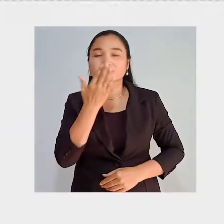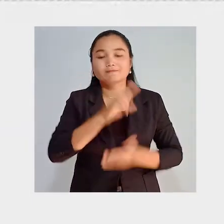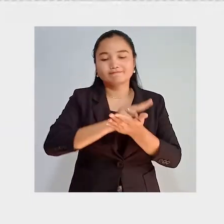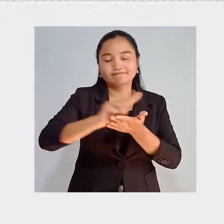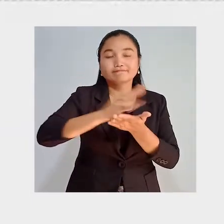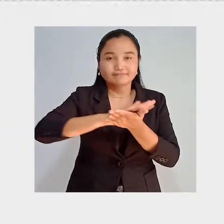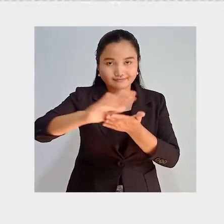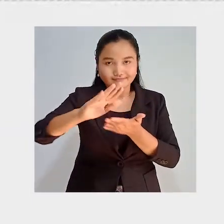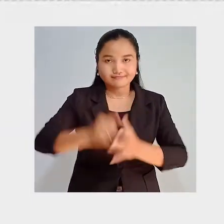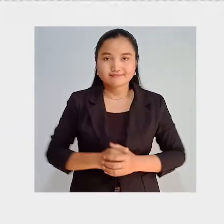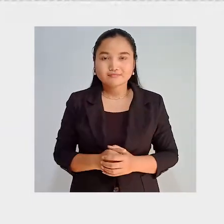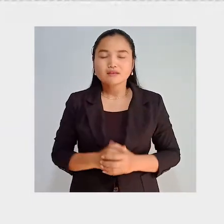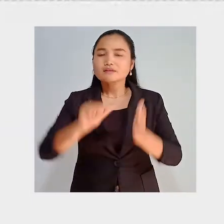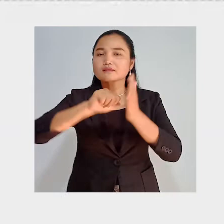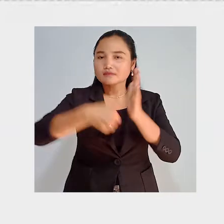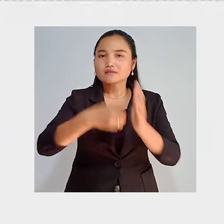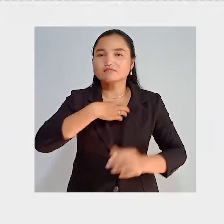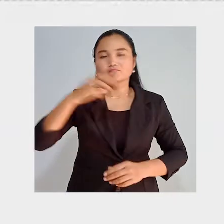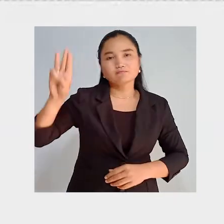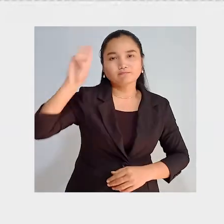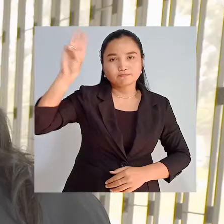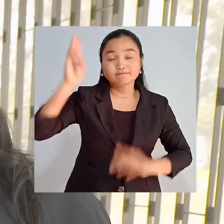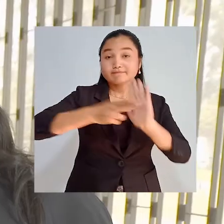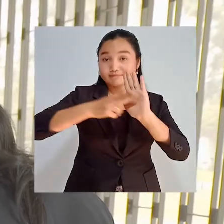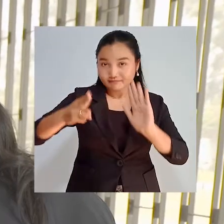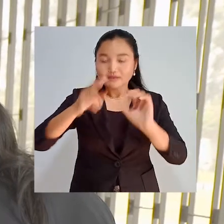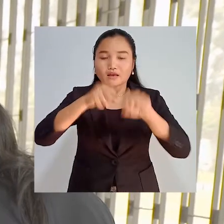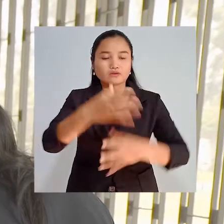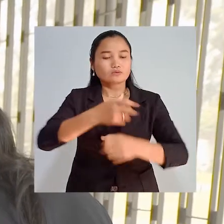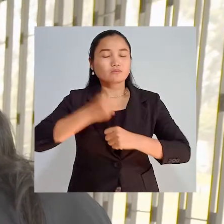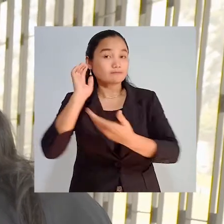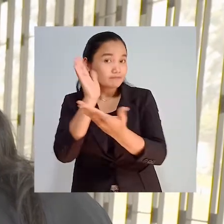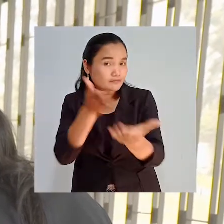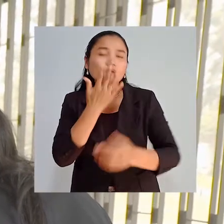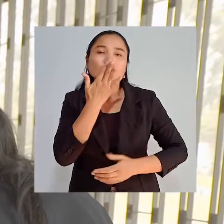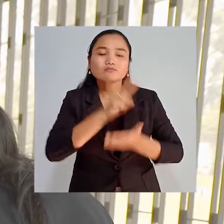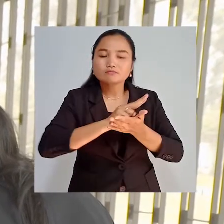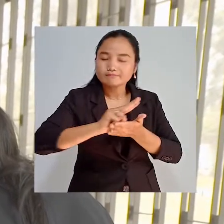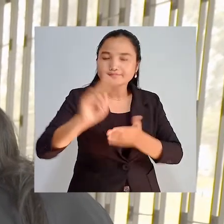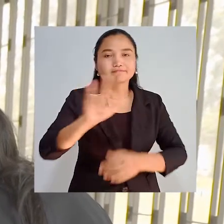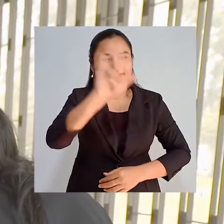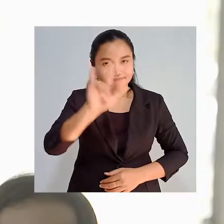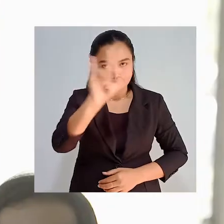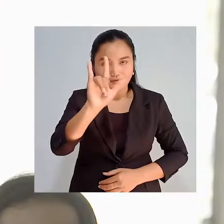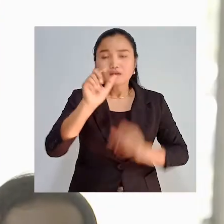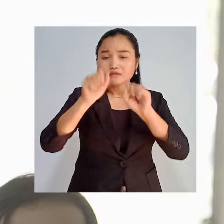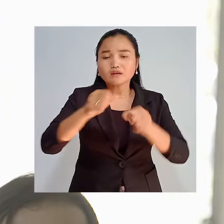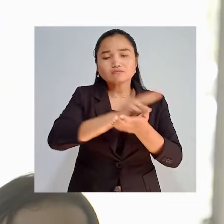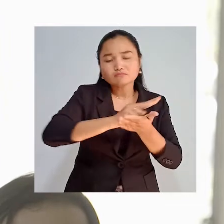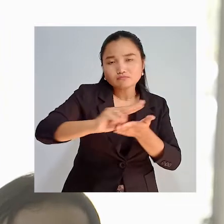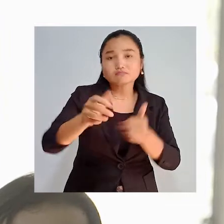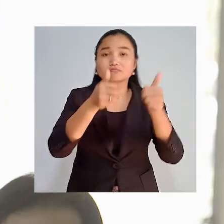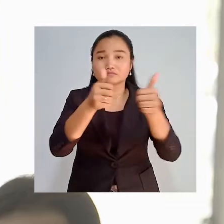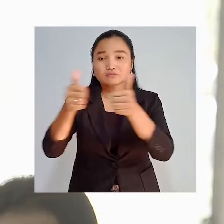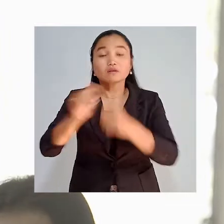ស្អាតនិងអនាម័យក្នុងន័យធានាឲ្យបាននូវការទទួលបានសេវាទឹកស្អាតប្រើប្រាស់និងការមានអនាម័យល្អ